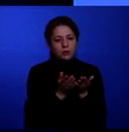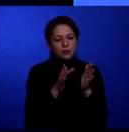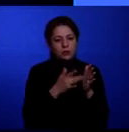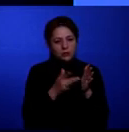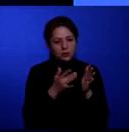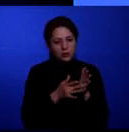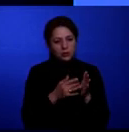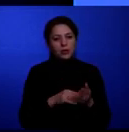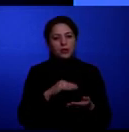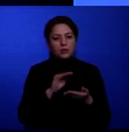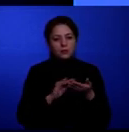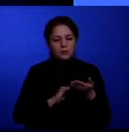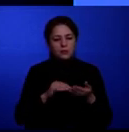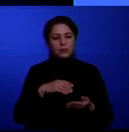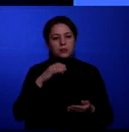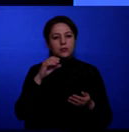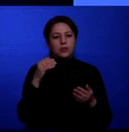словарные слова